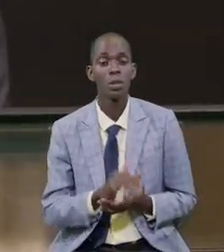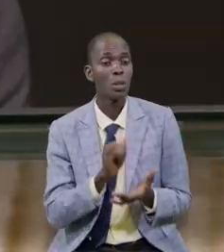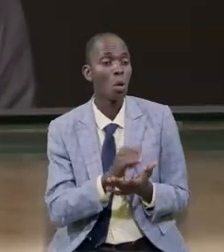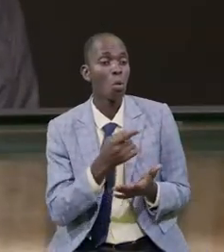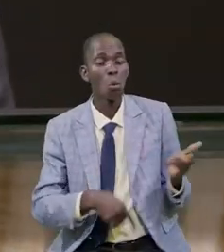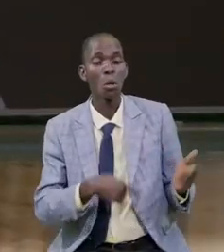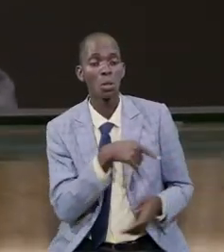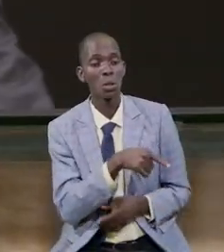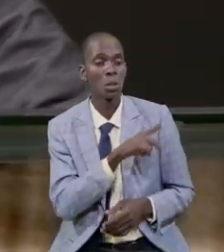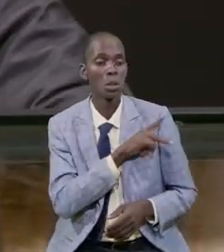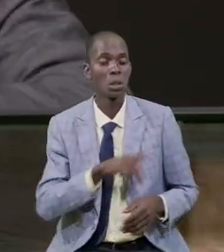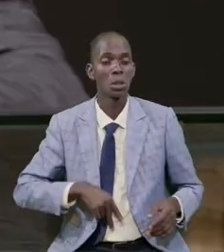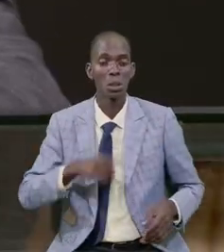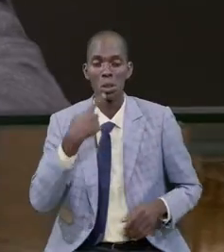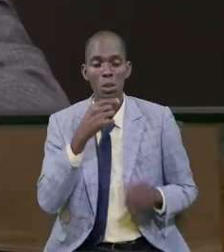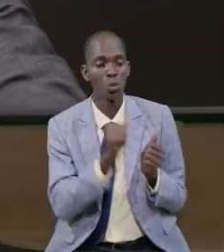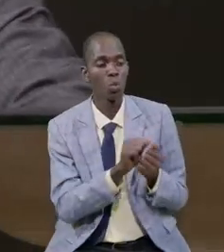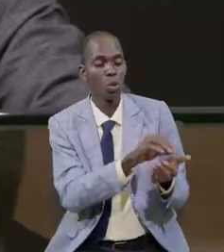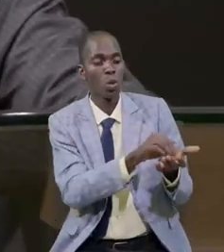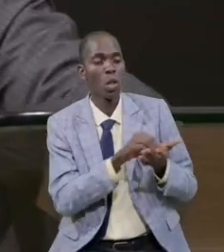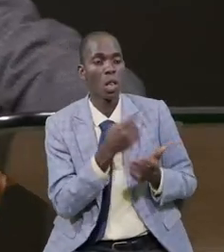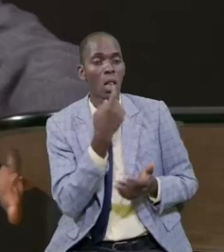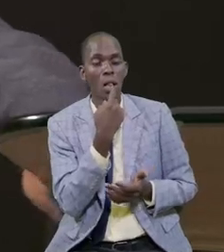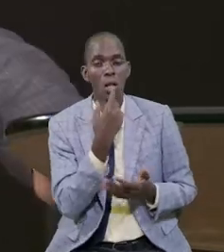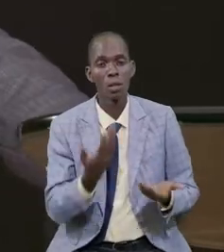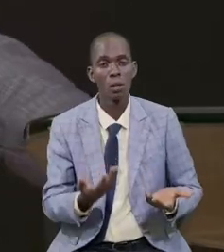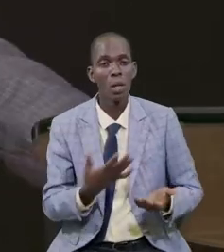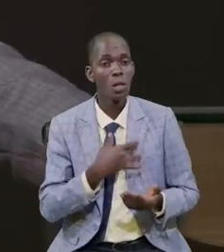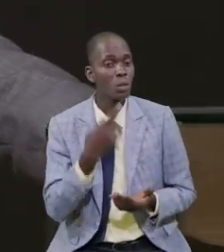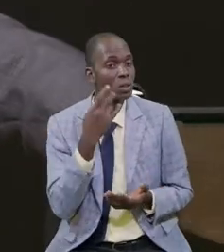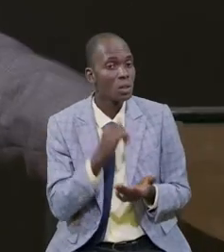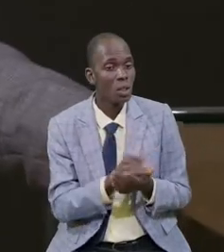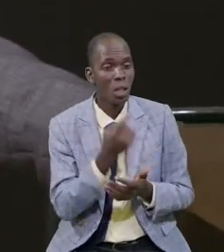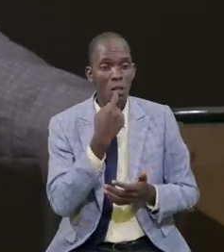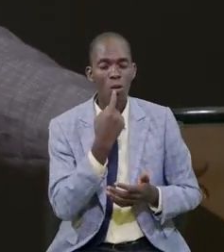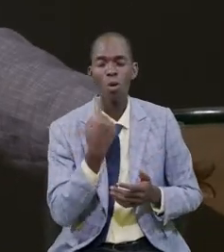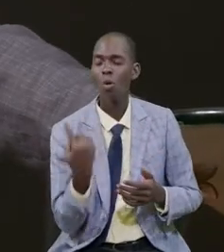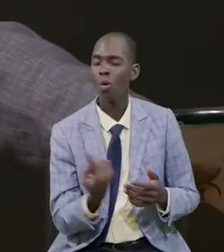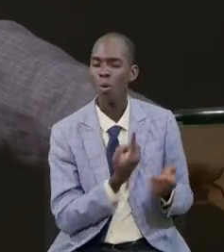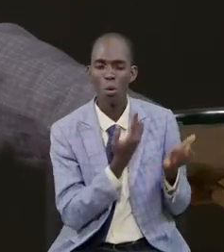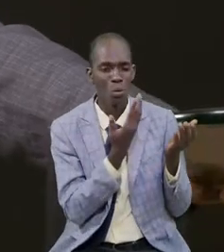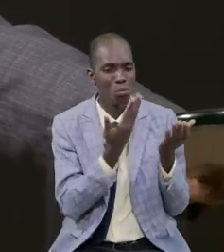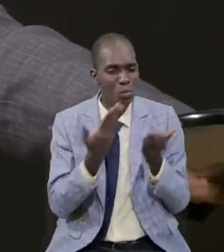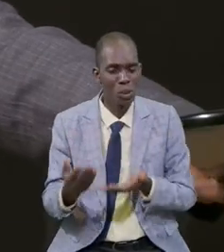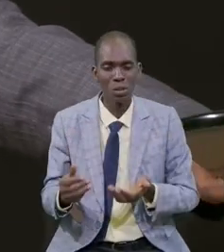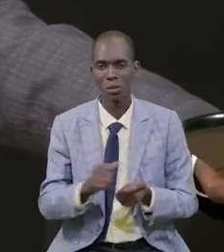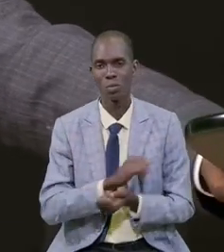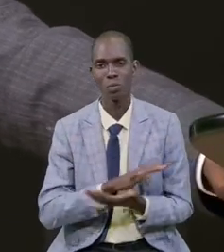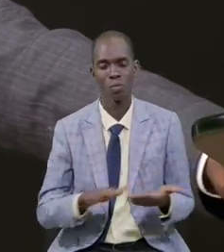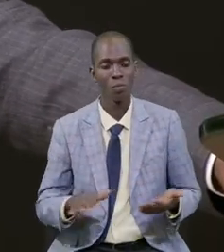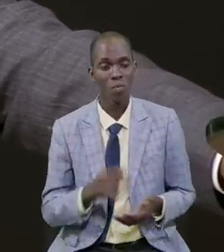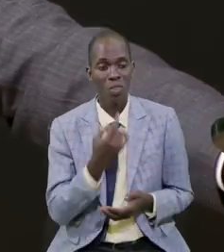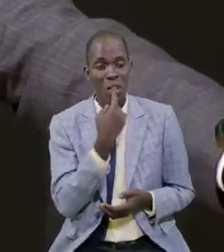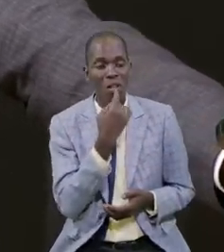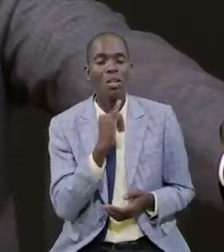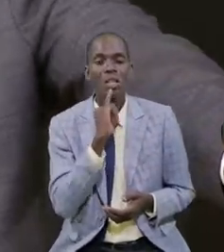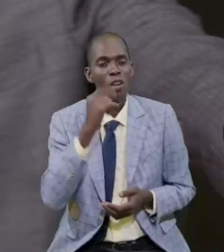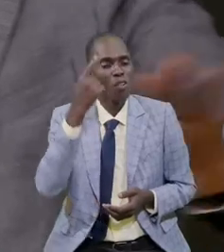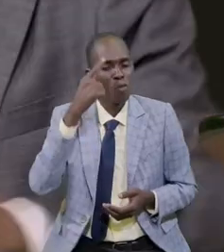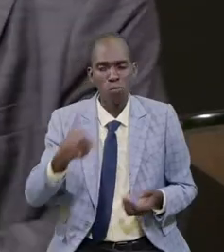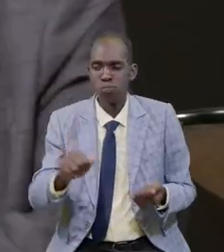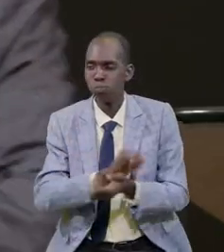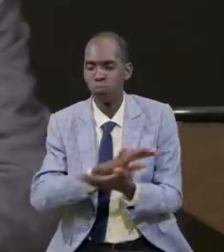qu'il avait dit de sa propre langue. On peut voir que sa langue, c'est pour la destruction. Sa langue, c'est pour